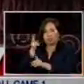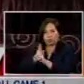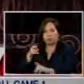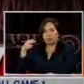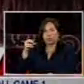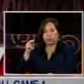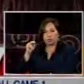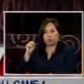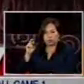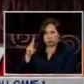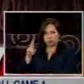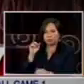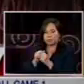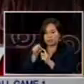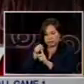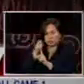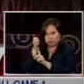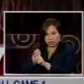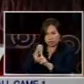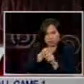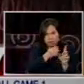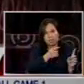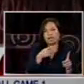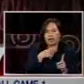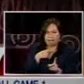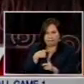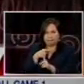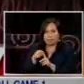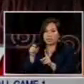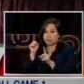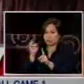it's within every person. But when you lose